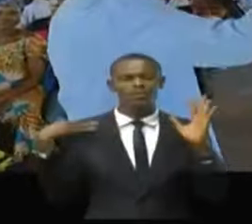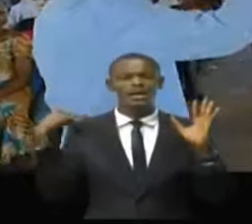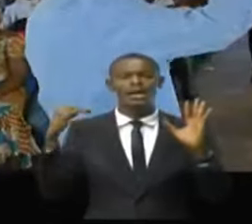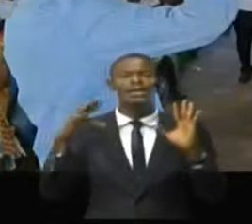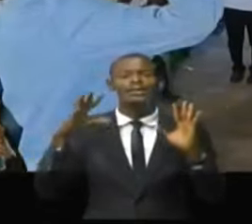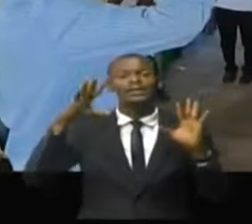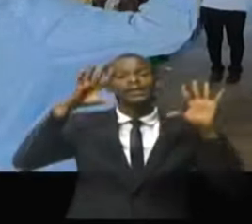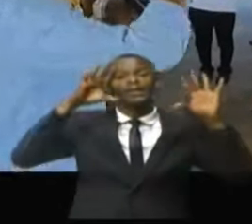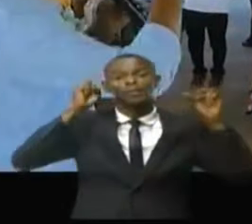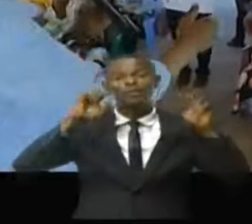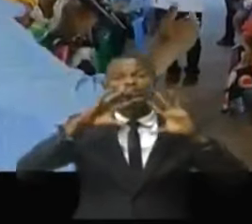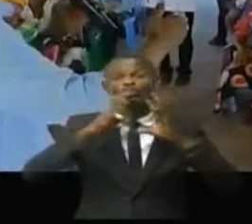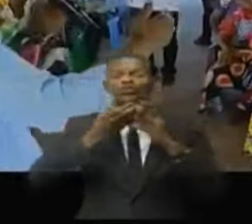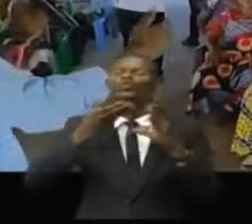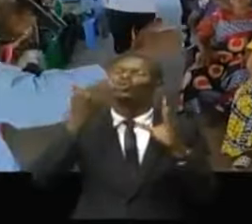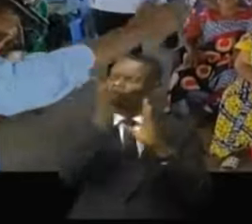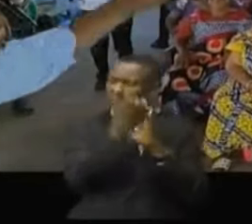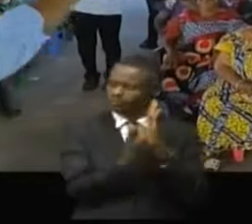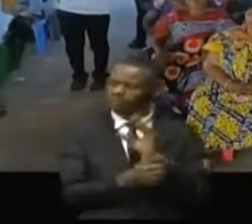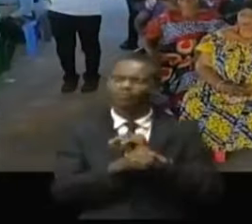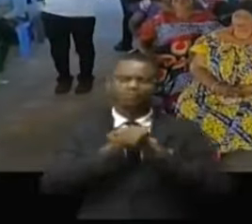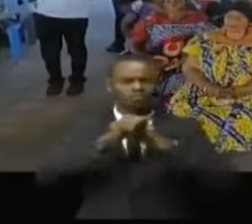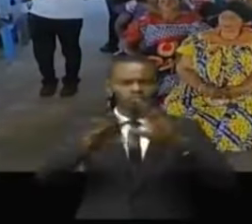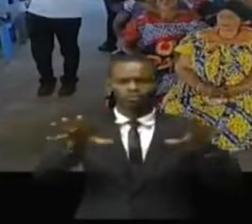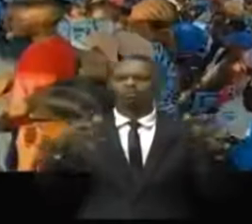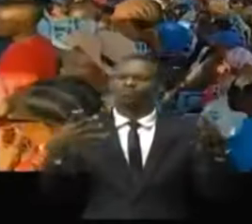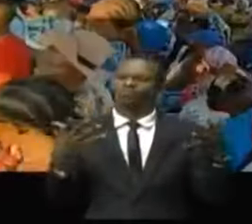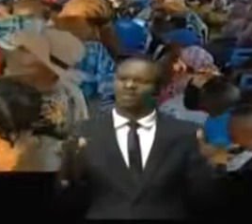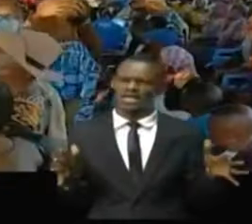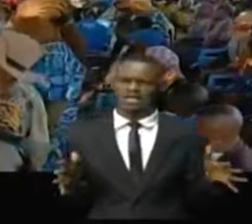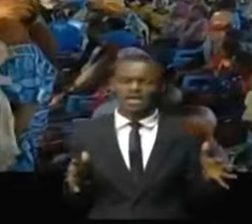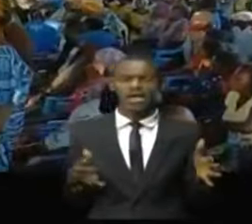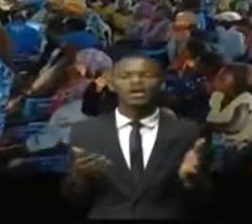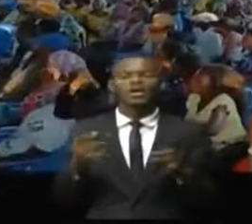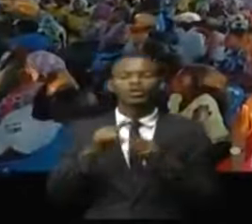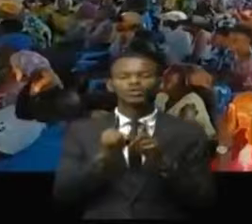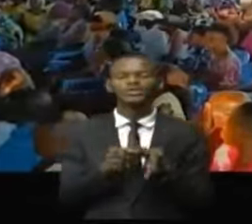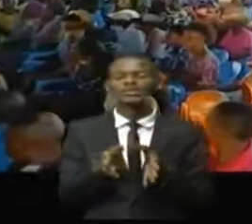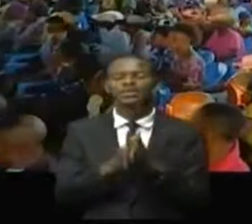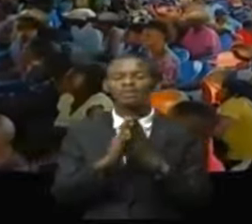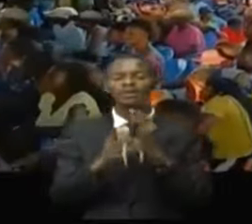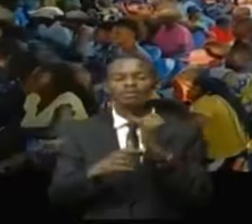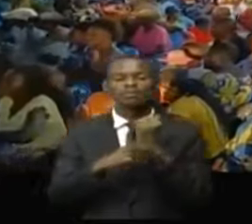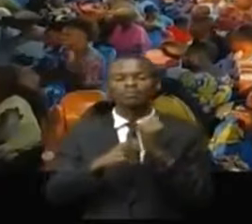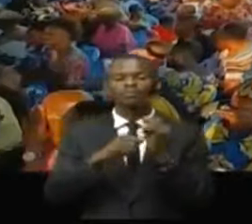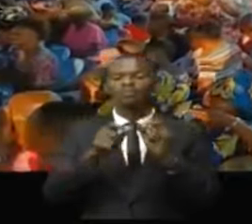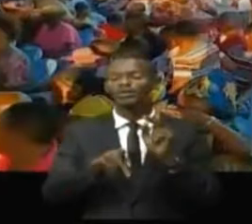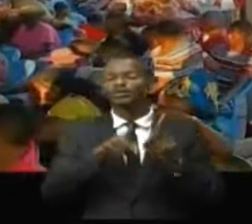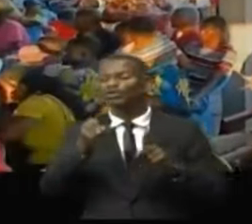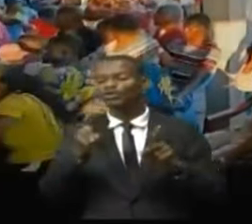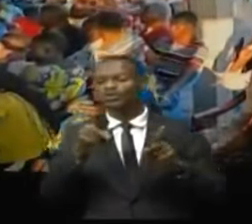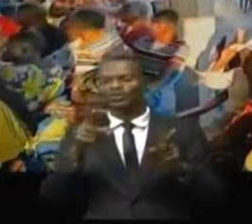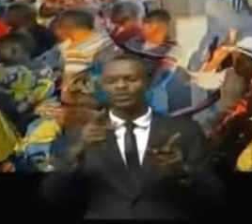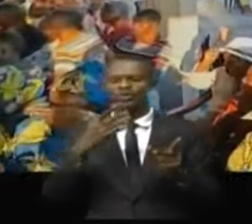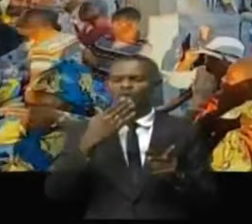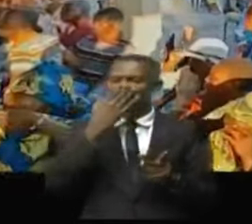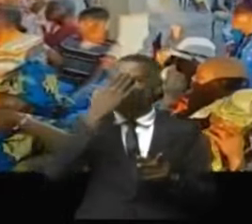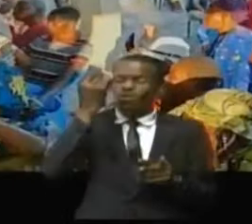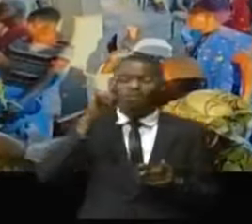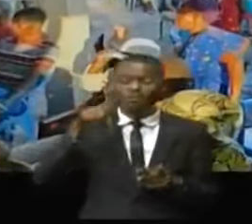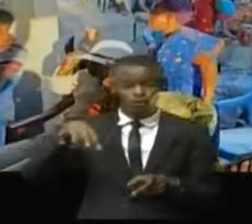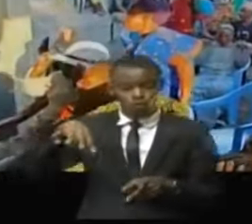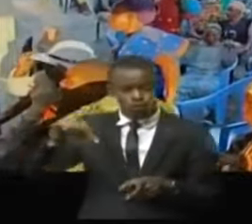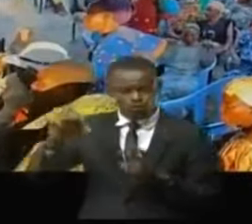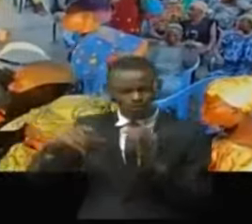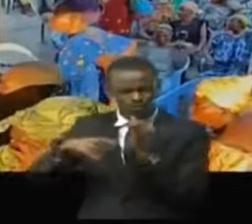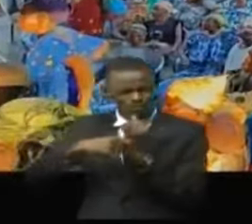a demandé aux uns et aux autres de se préparer pour faire un vote utile le 20 décembre prochain en soutenant le